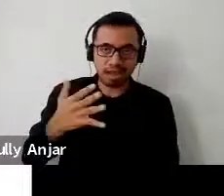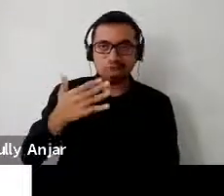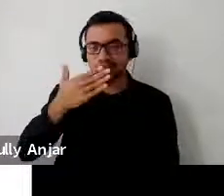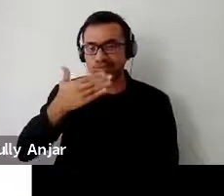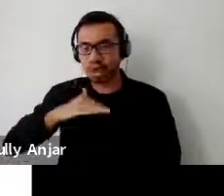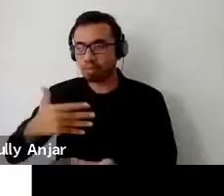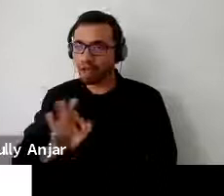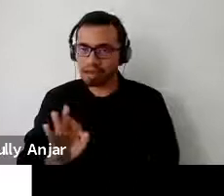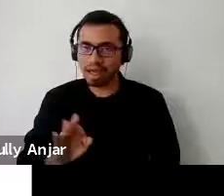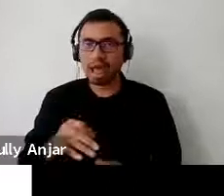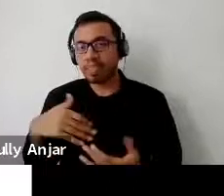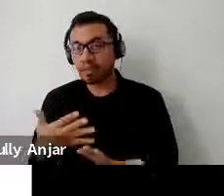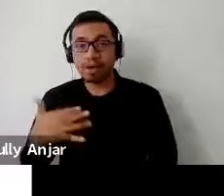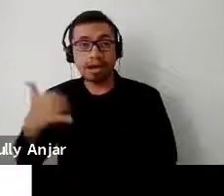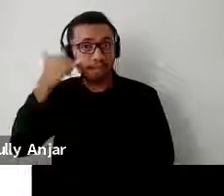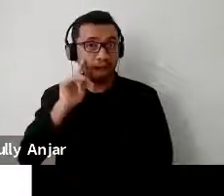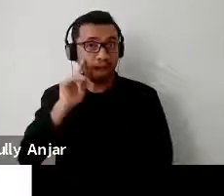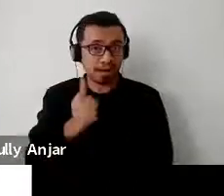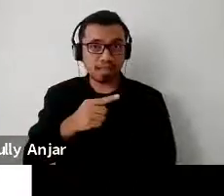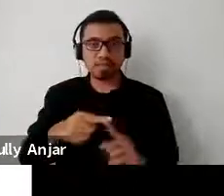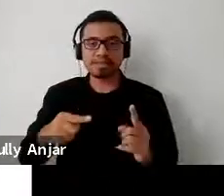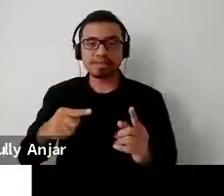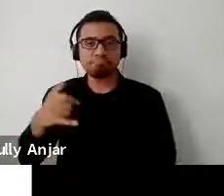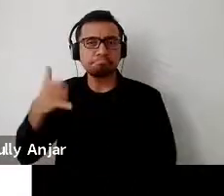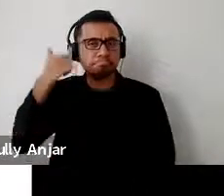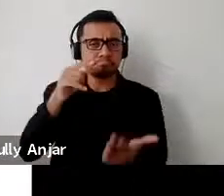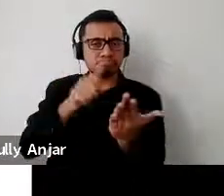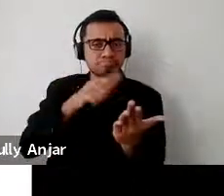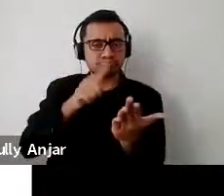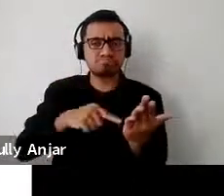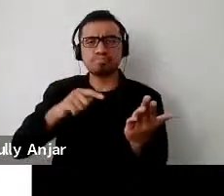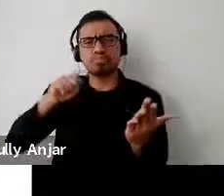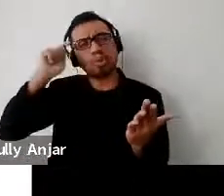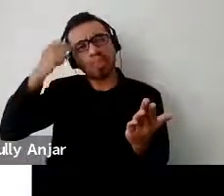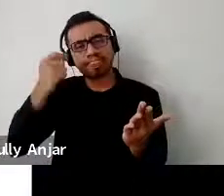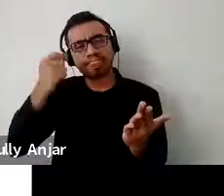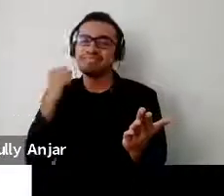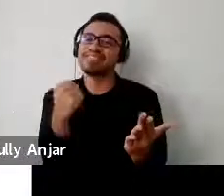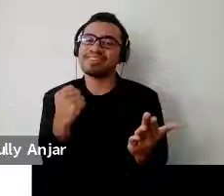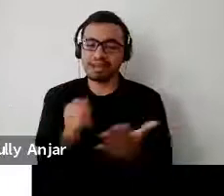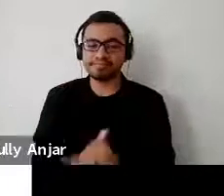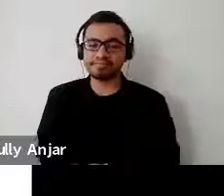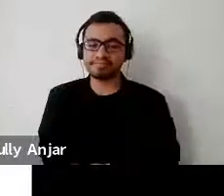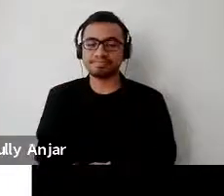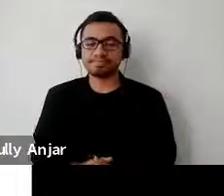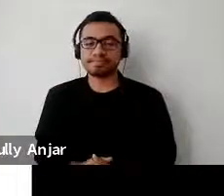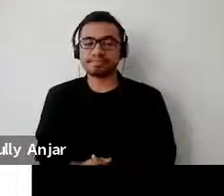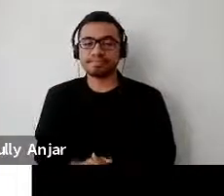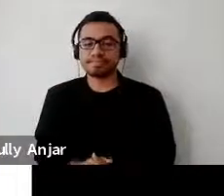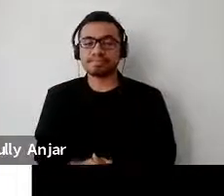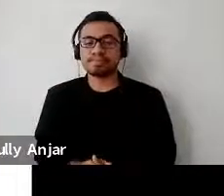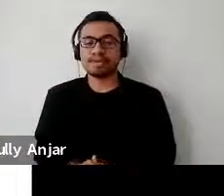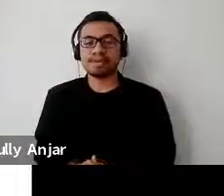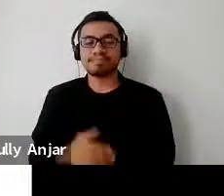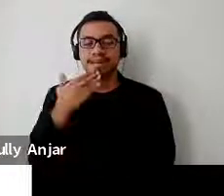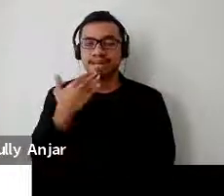yang mempengaruhi, yang menyebabkan marginalisasi isu perempuan adalah kurangnya pemahaman kritis tentang perkembangan